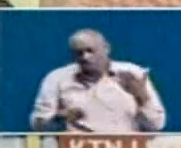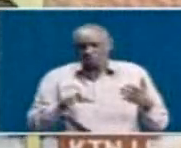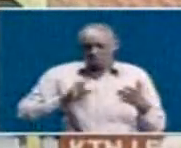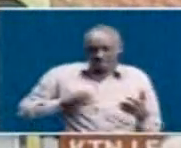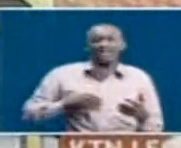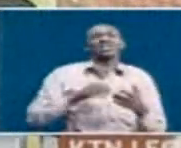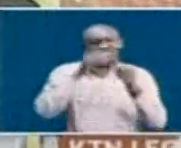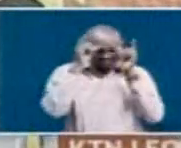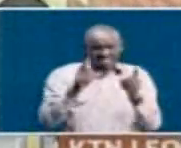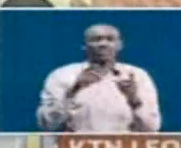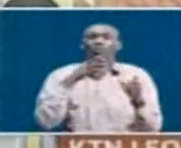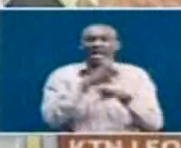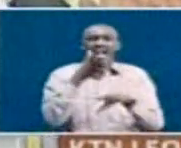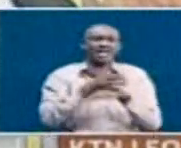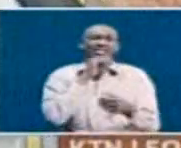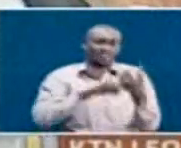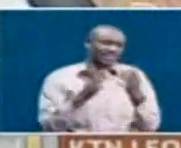wanawake kufika kiwango hicho?